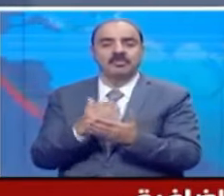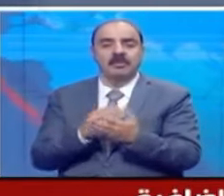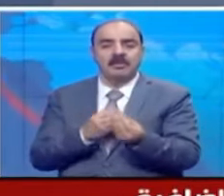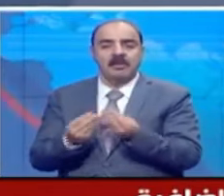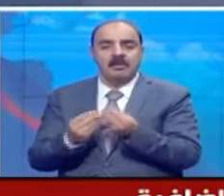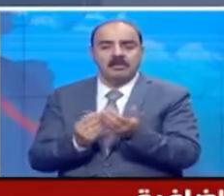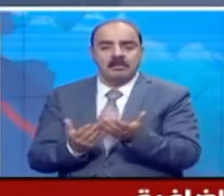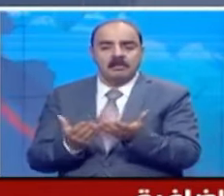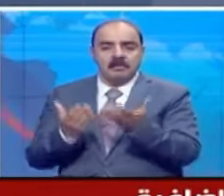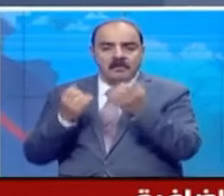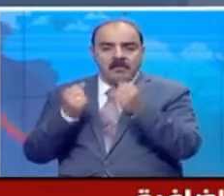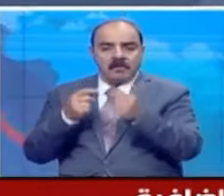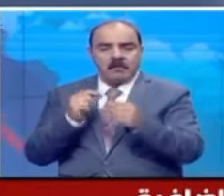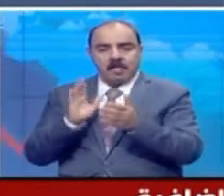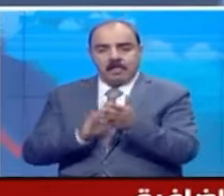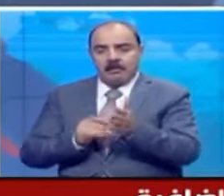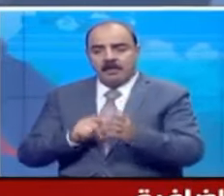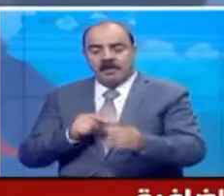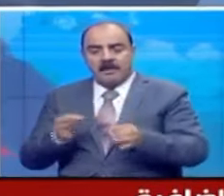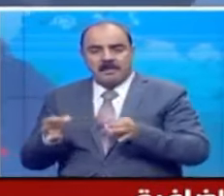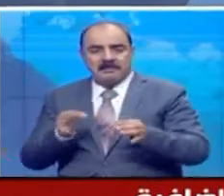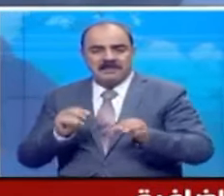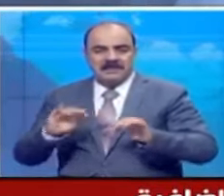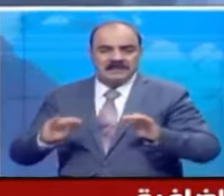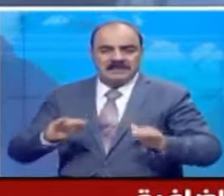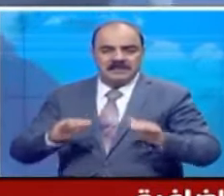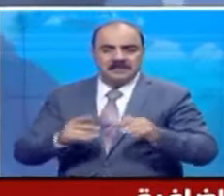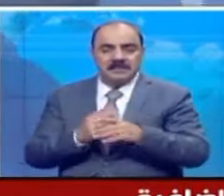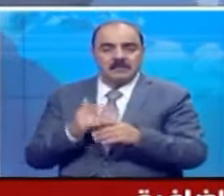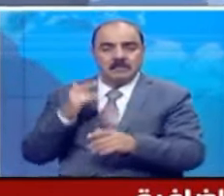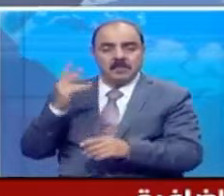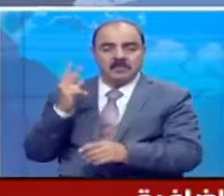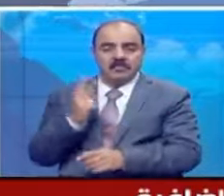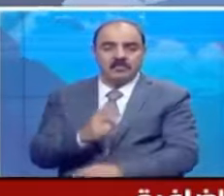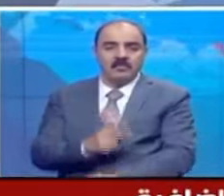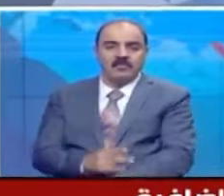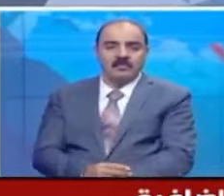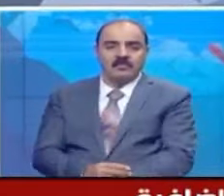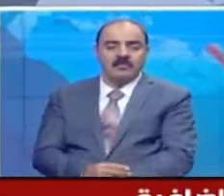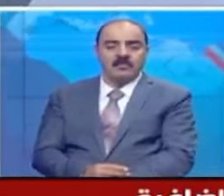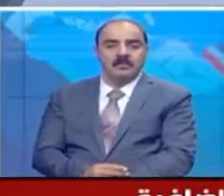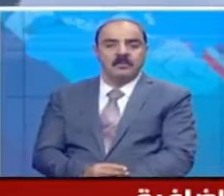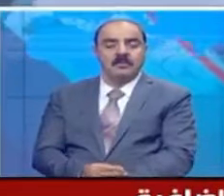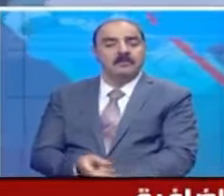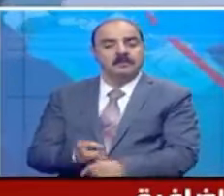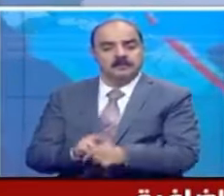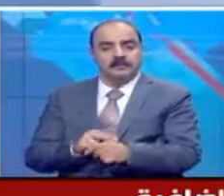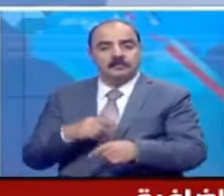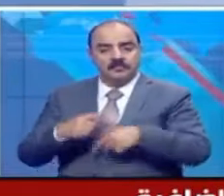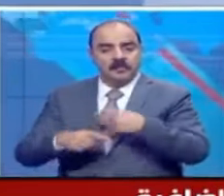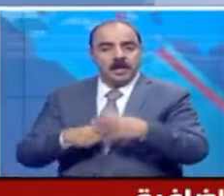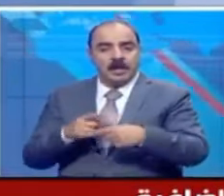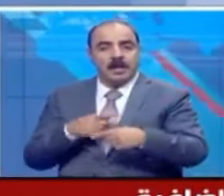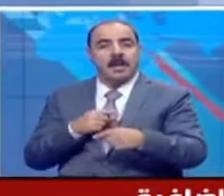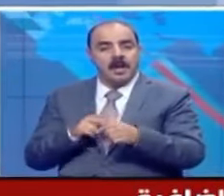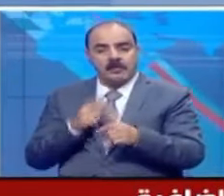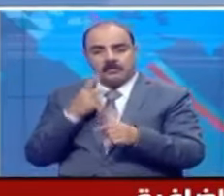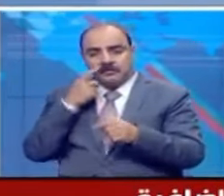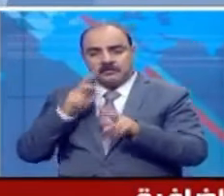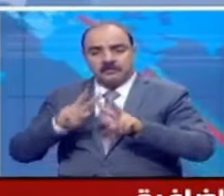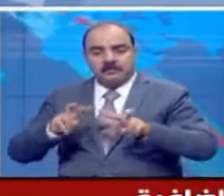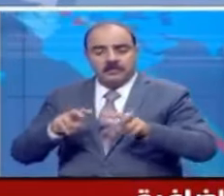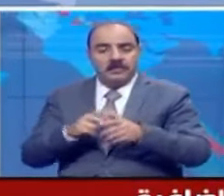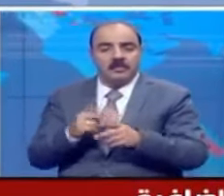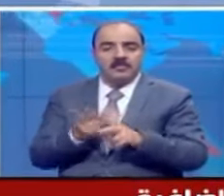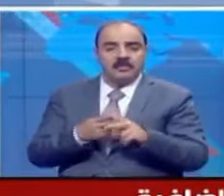واحتواء أكبر قدر من تداعيات الأزمات والاضطرابات الاقتصادية الخارجية والداخلية، مؤكدا متابعته